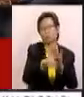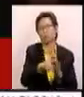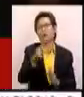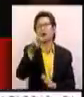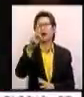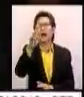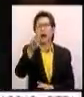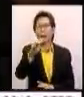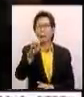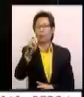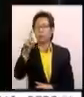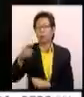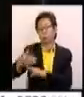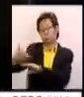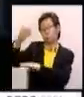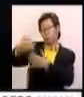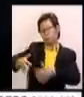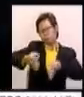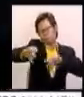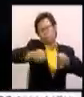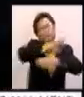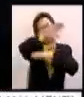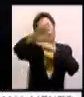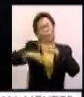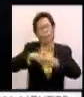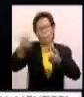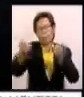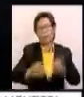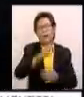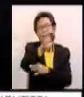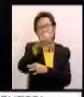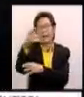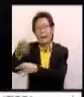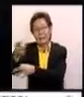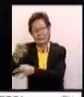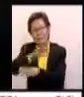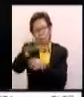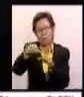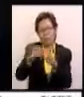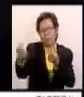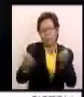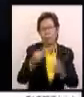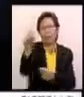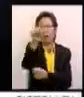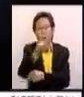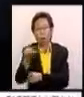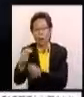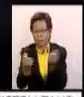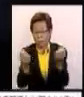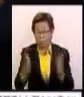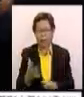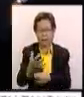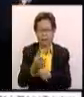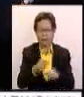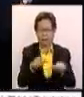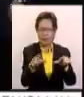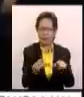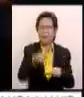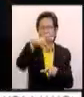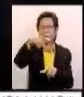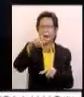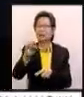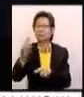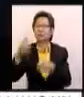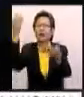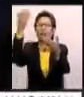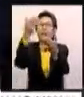Kementerian Pengangkutan sebelum ini telah menjelaskan kepada semua pemandu e-hailing termasuk pemandu Grab supaya mendapatkan lesen PSV